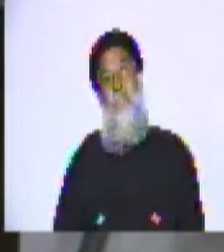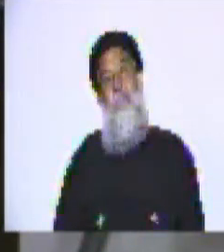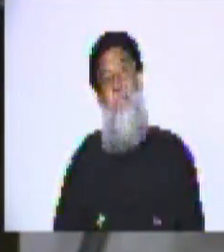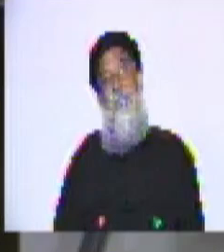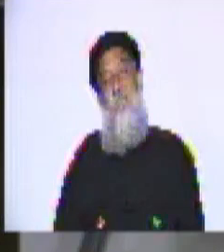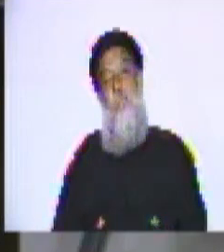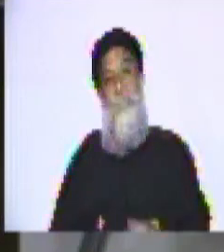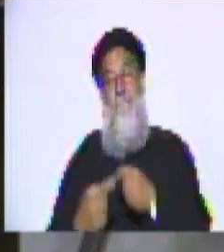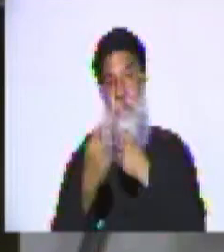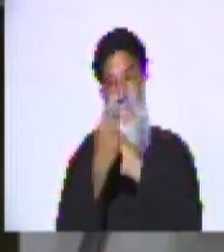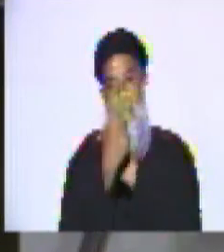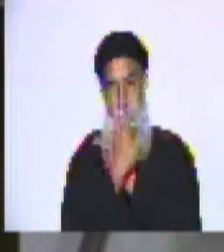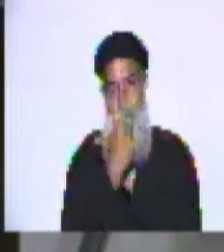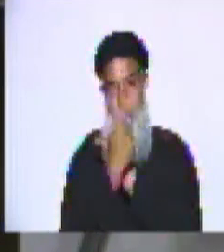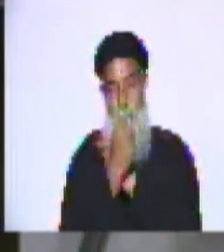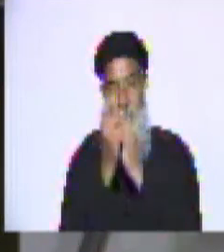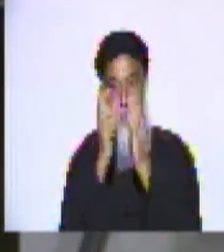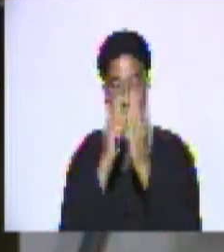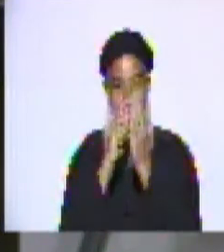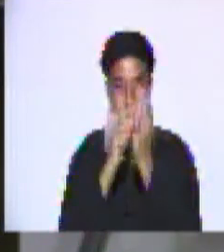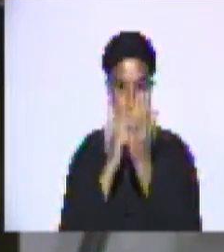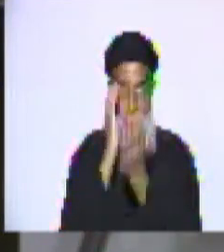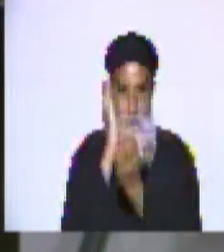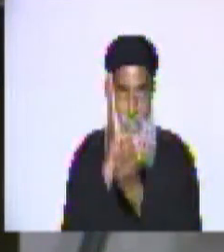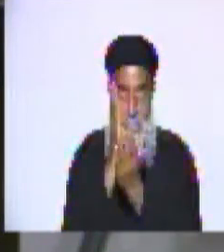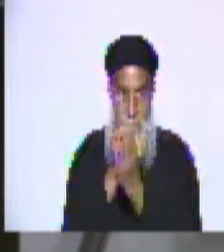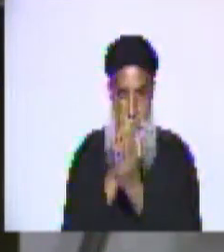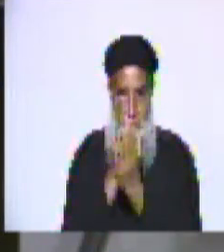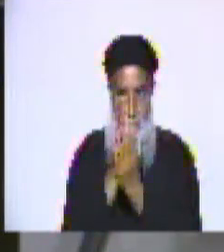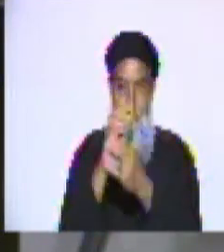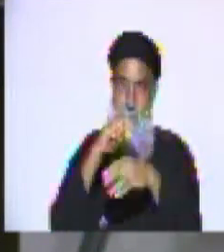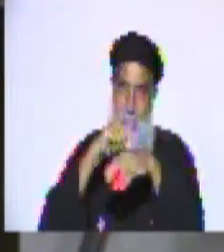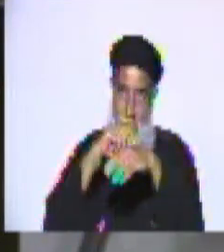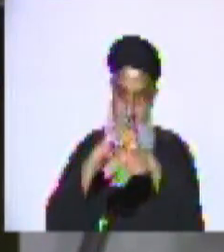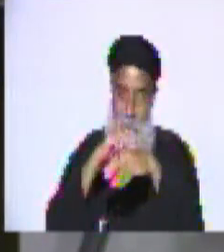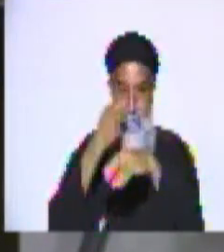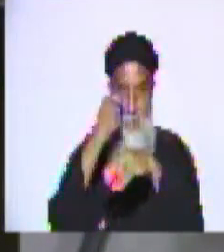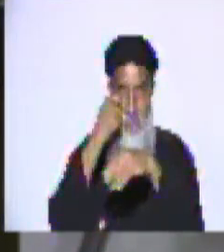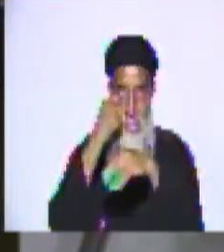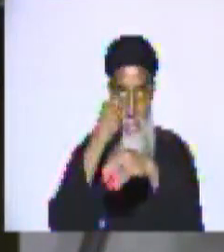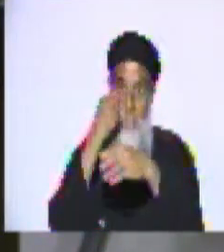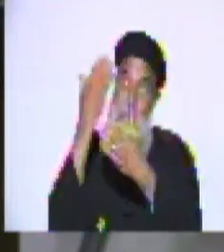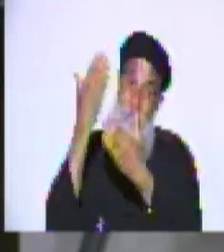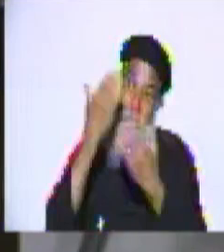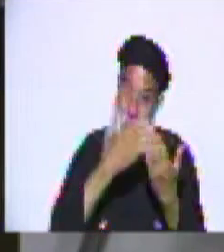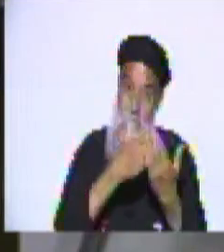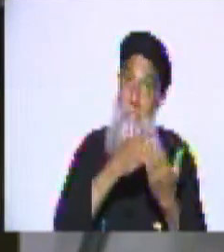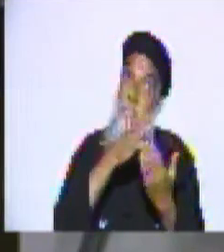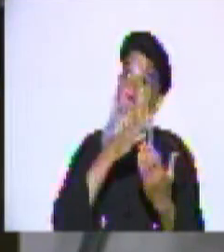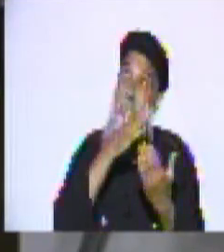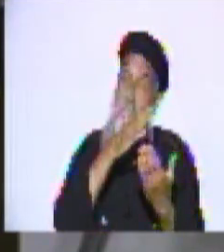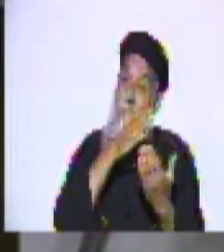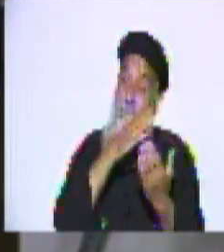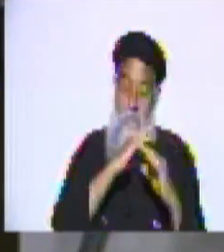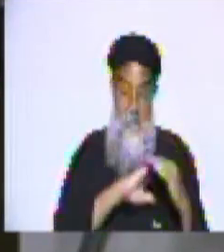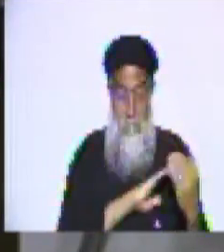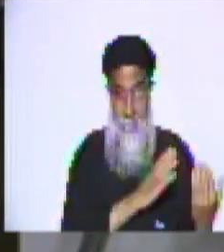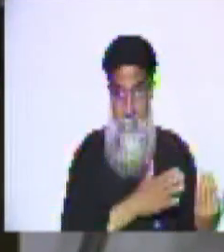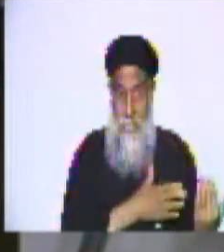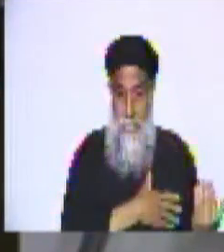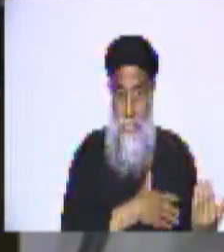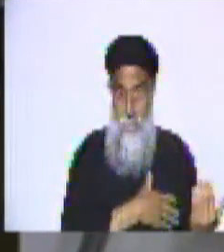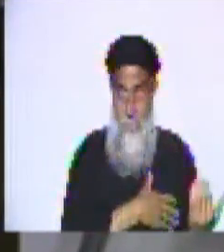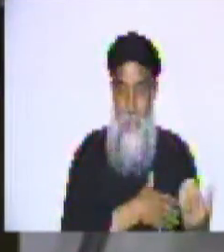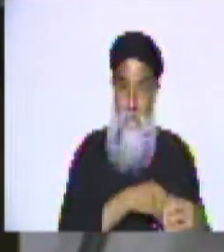التسليم هو الأساس. يعني طالما الإنسان مدعو من الله بس عنده إيمان، طبعا